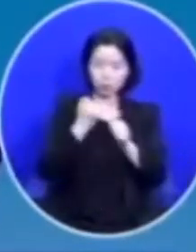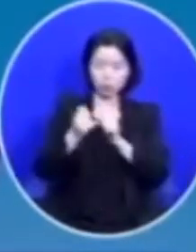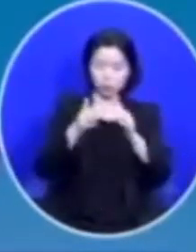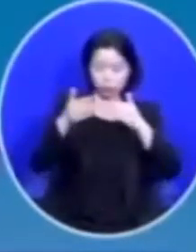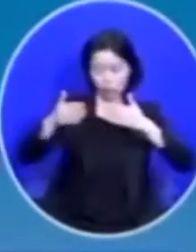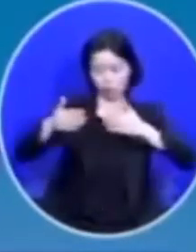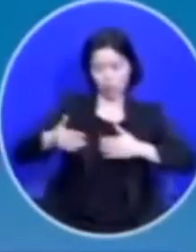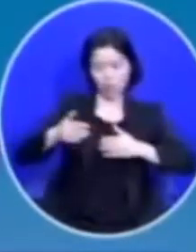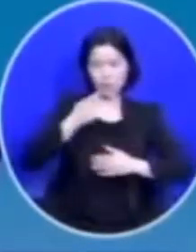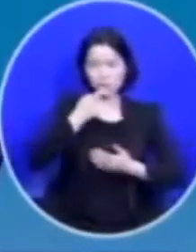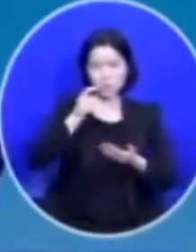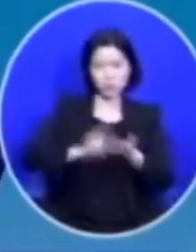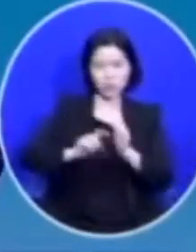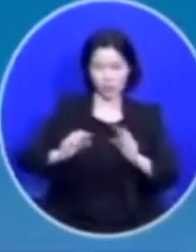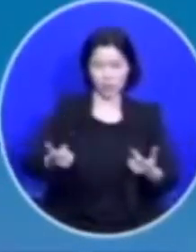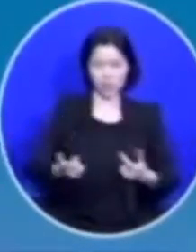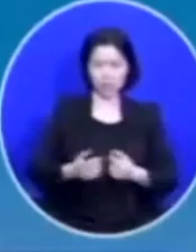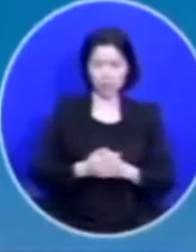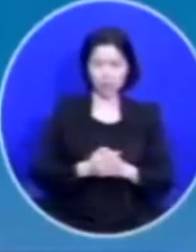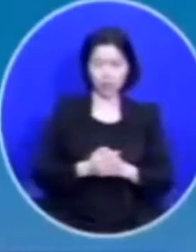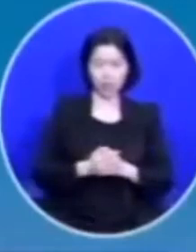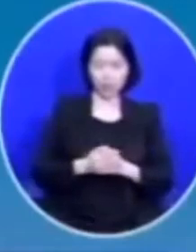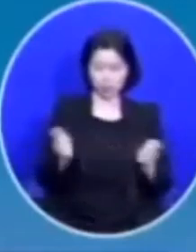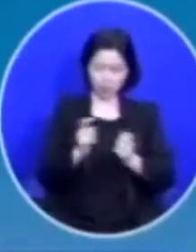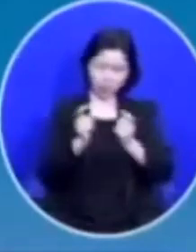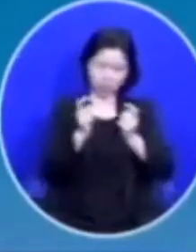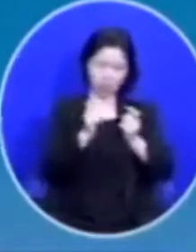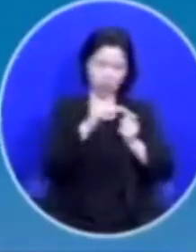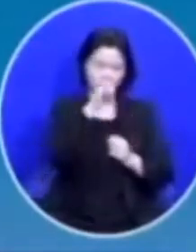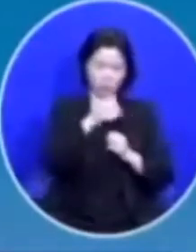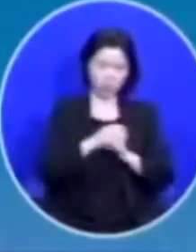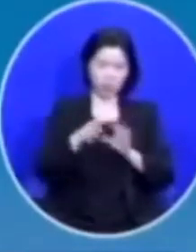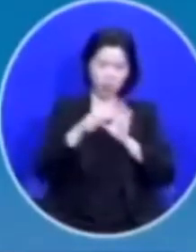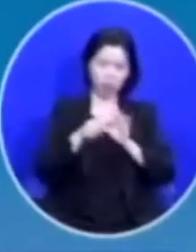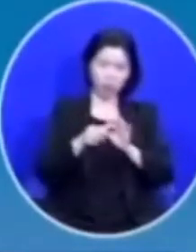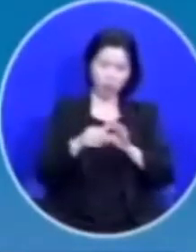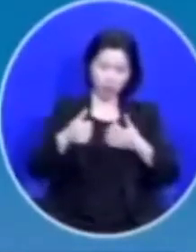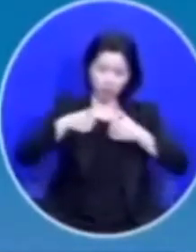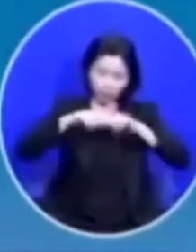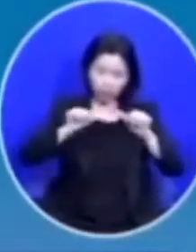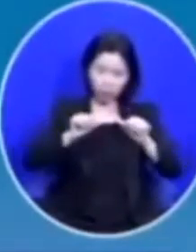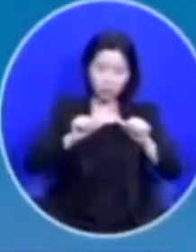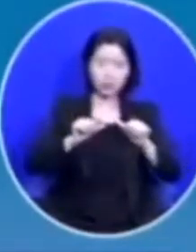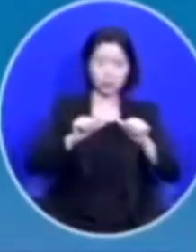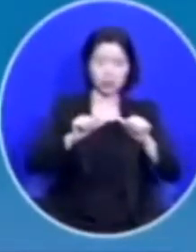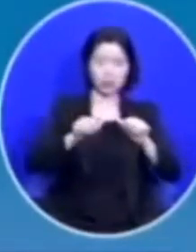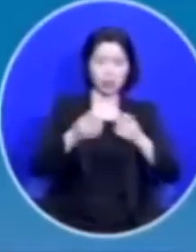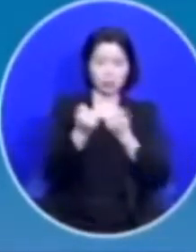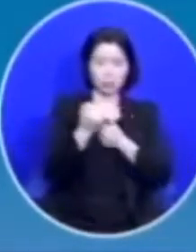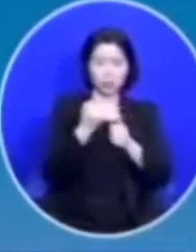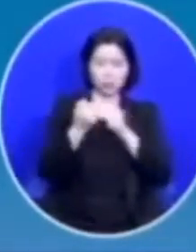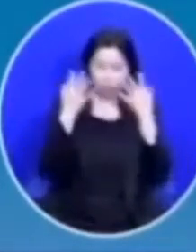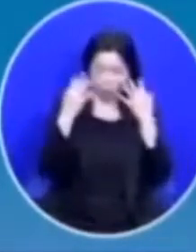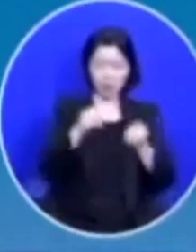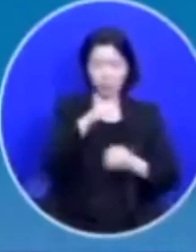않습니다 싸우고 삽니다 관계가 깨어진 부부가 많습니다